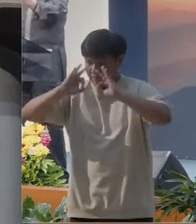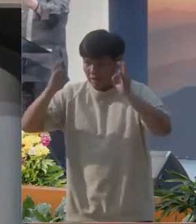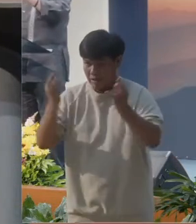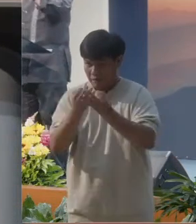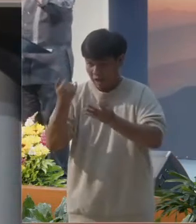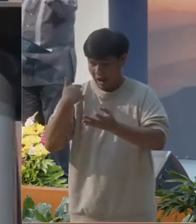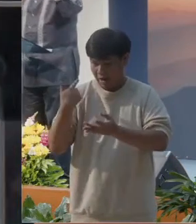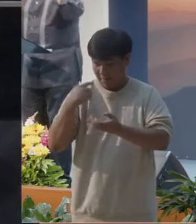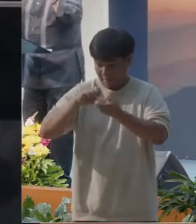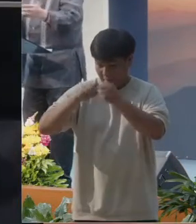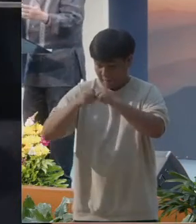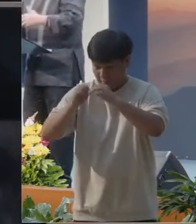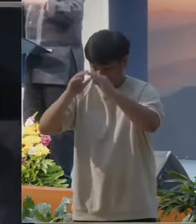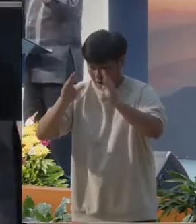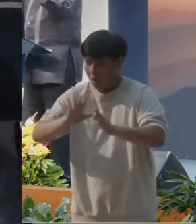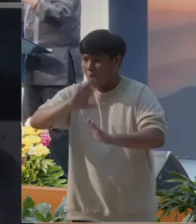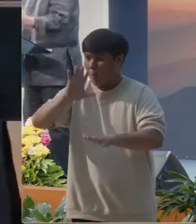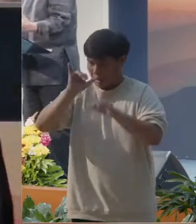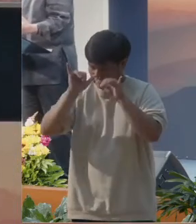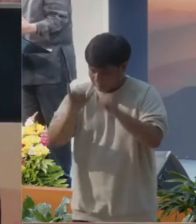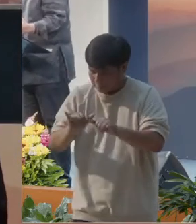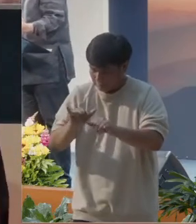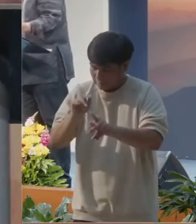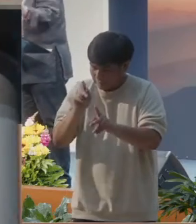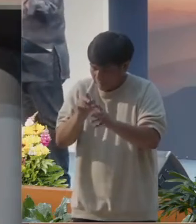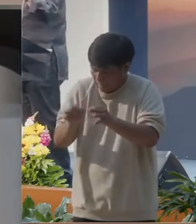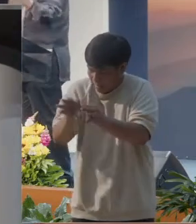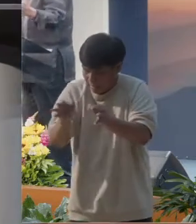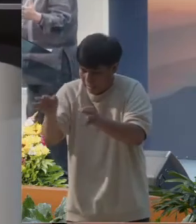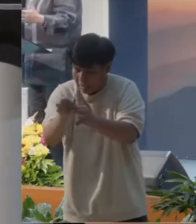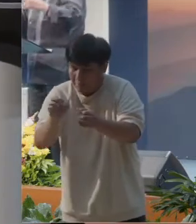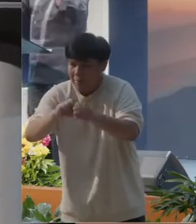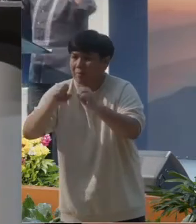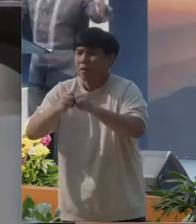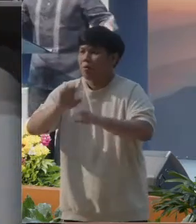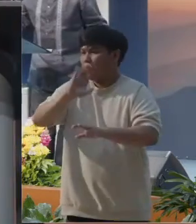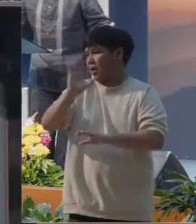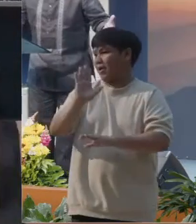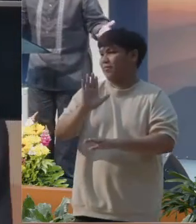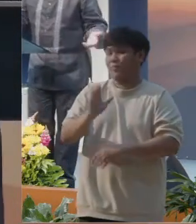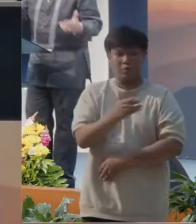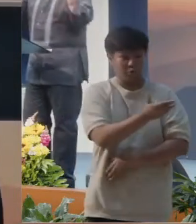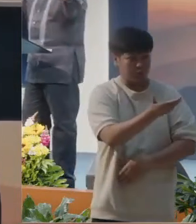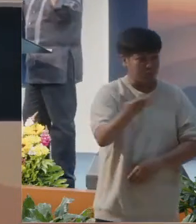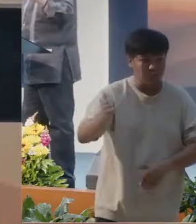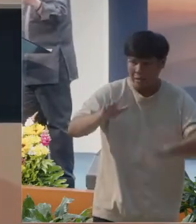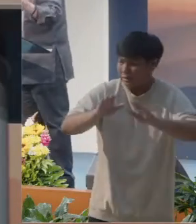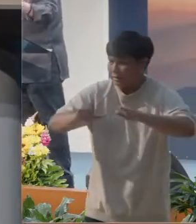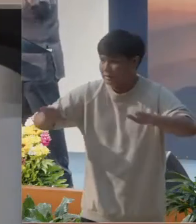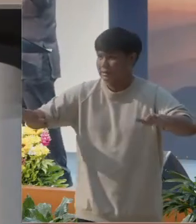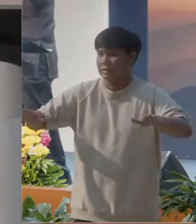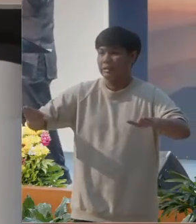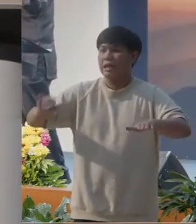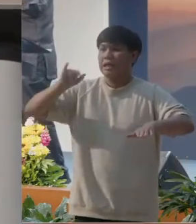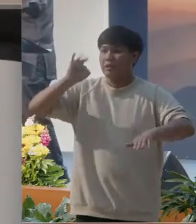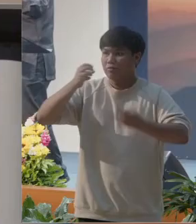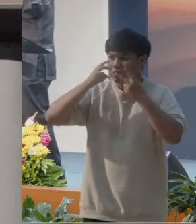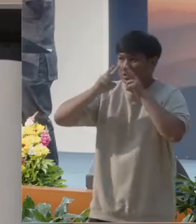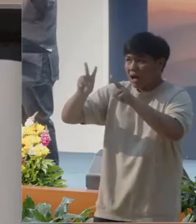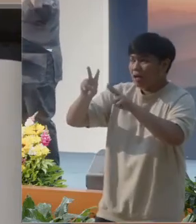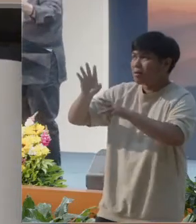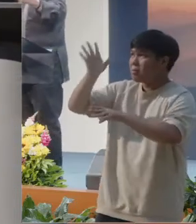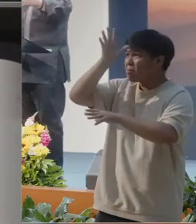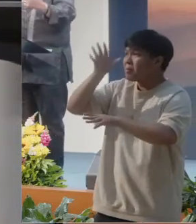sa tahanan, huwag pagtagalin, harapin. At mga anak, hindi lamang po mga magulang, mga anak, kung may nakita